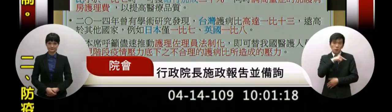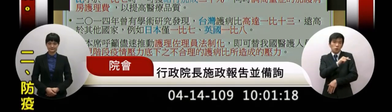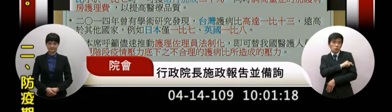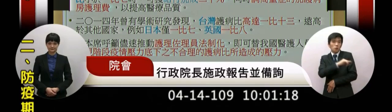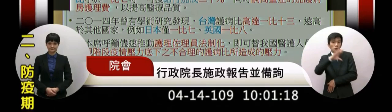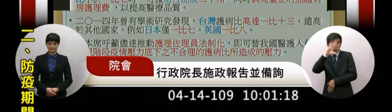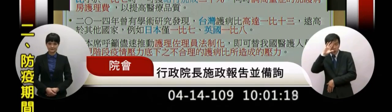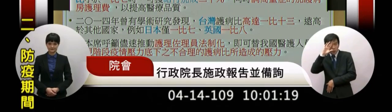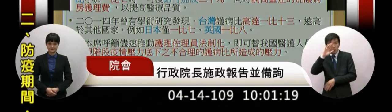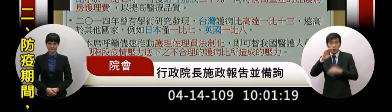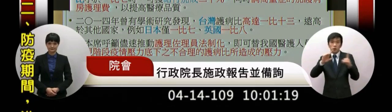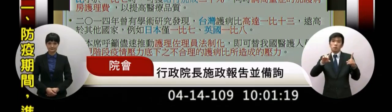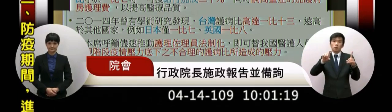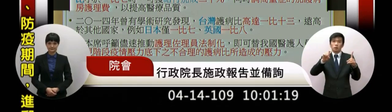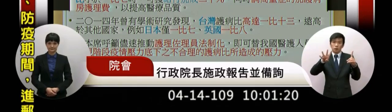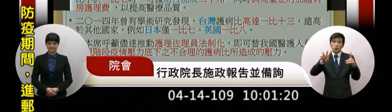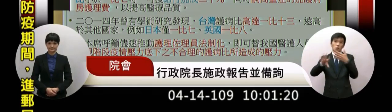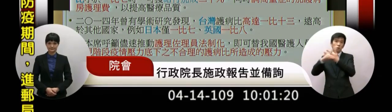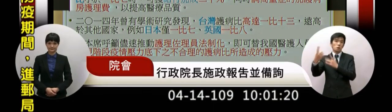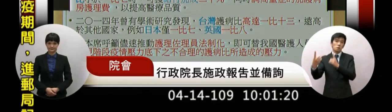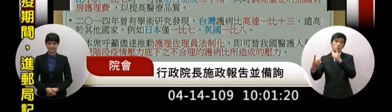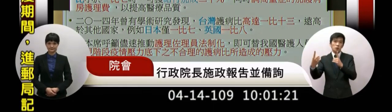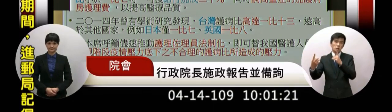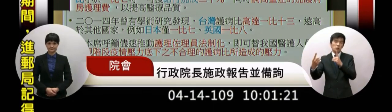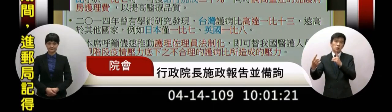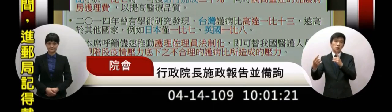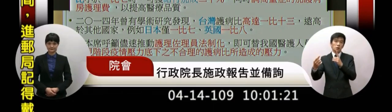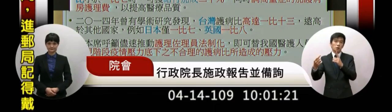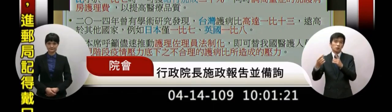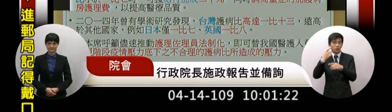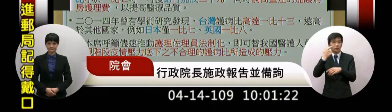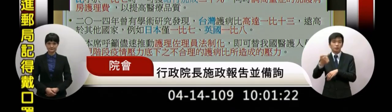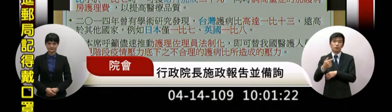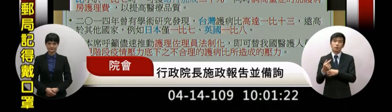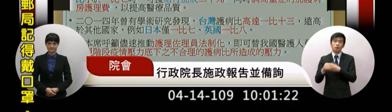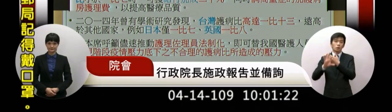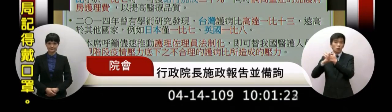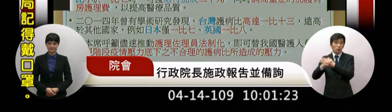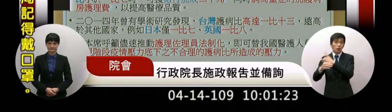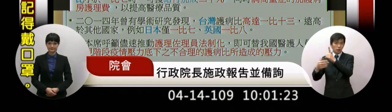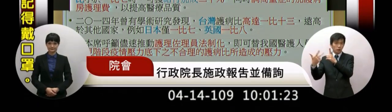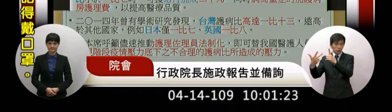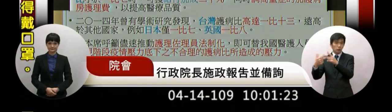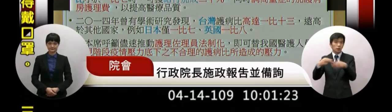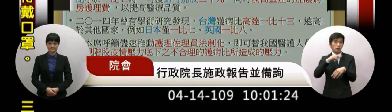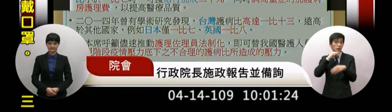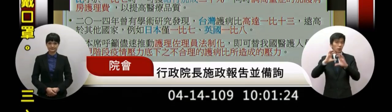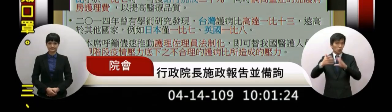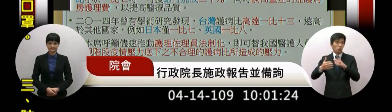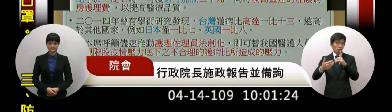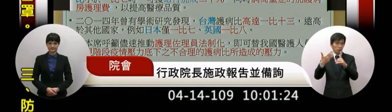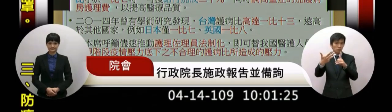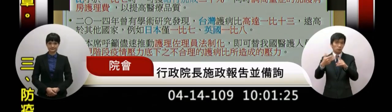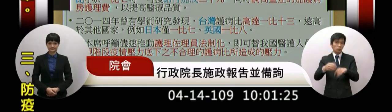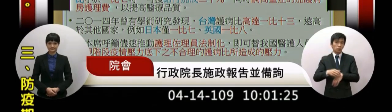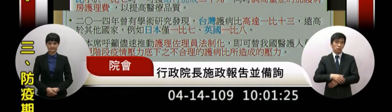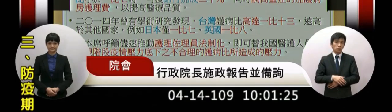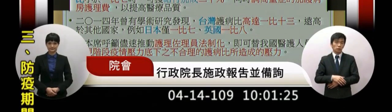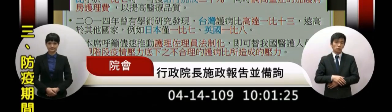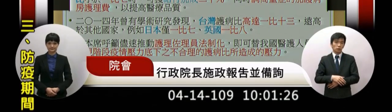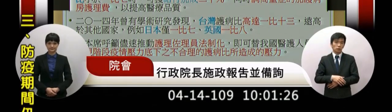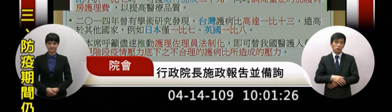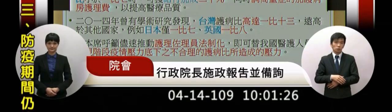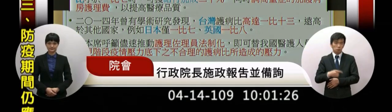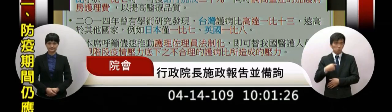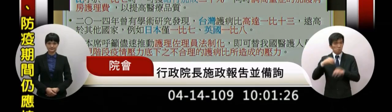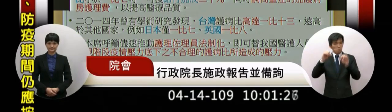远高于其他国家，例如日本，这是黄金比例1:7，英国是1:8。所以本席在这边呼吁，